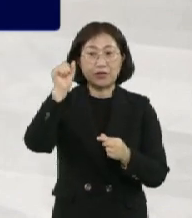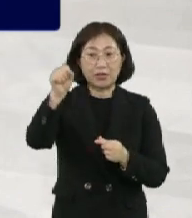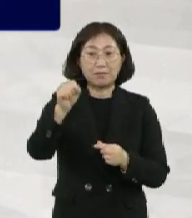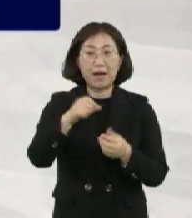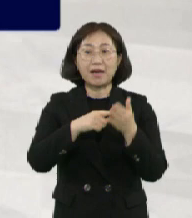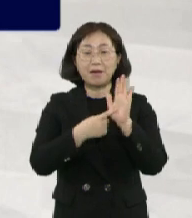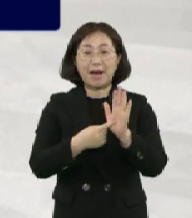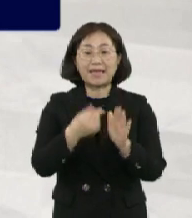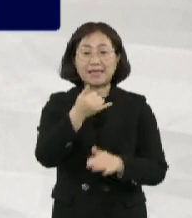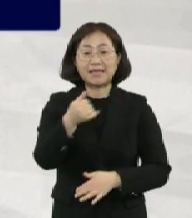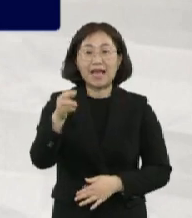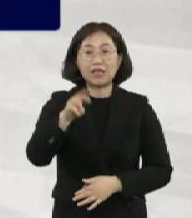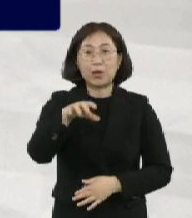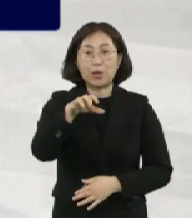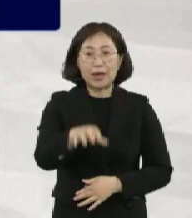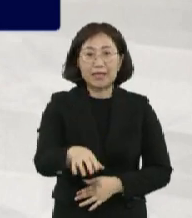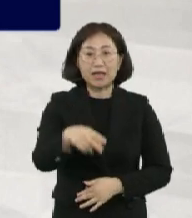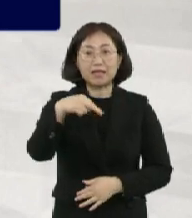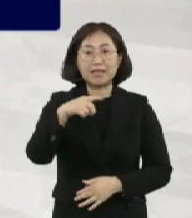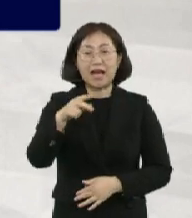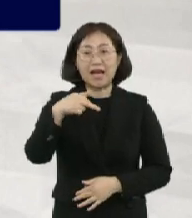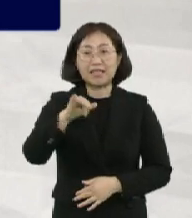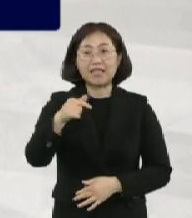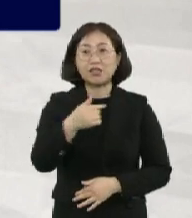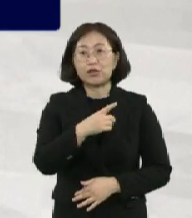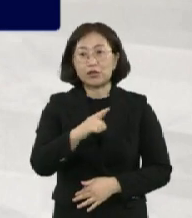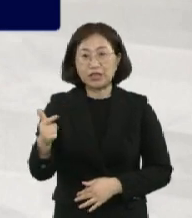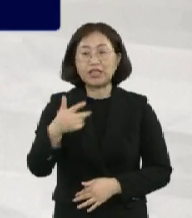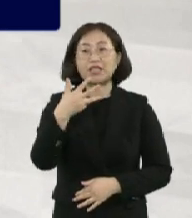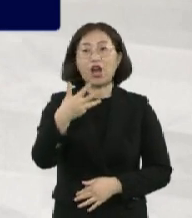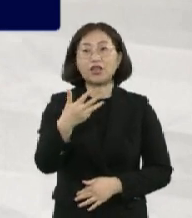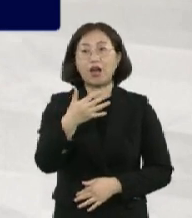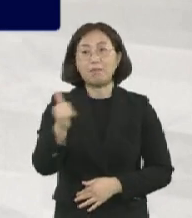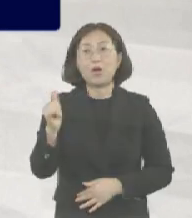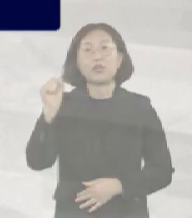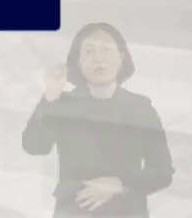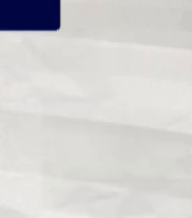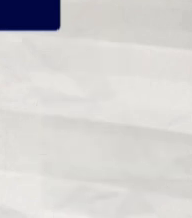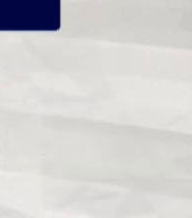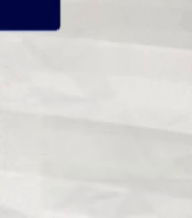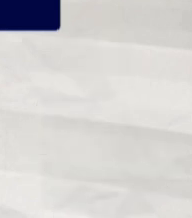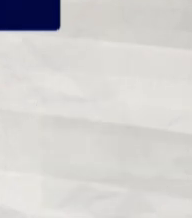세종에선 사진숙 전 세종교육청 교육원장 등 8명이 선거전에 나서고 있습니다.